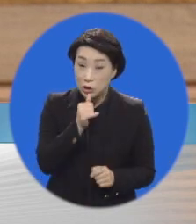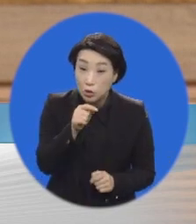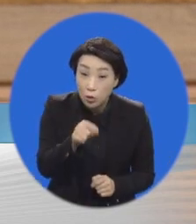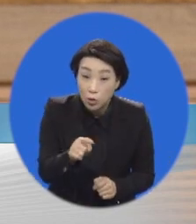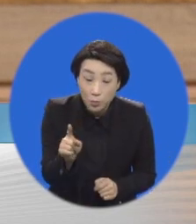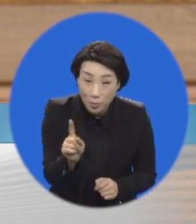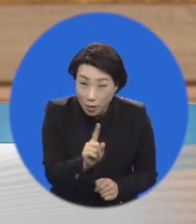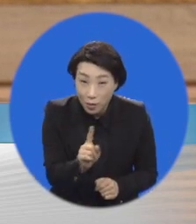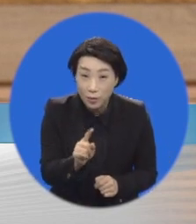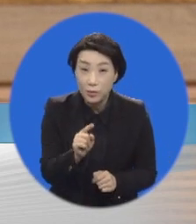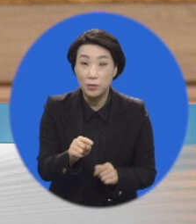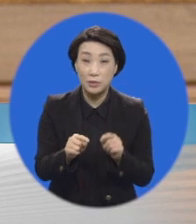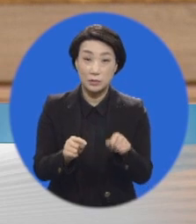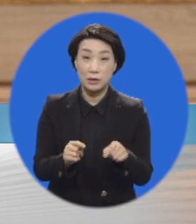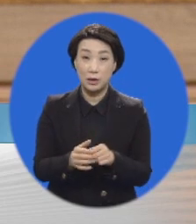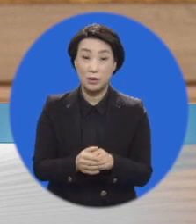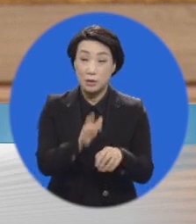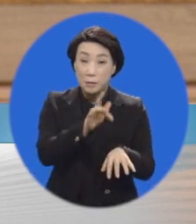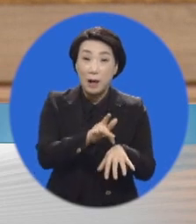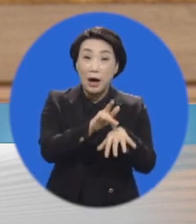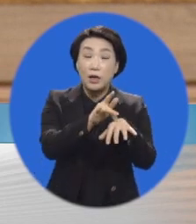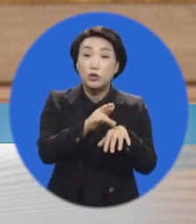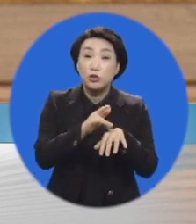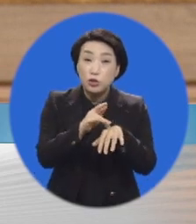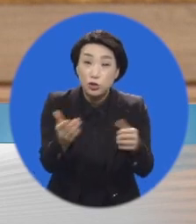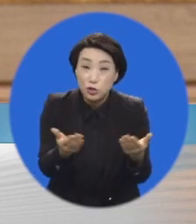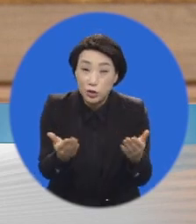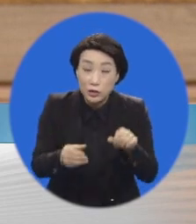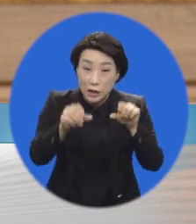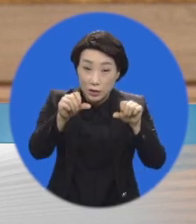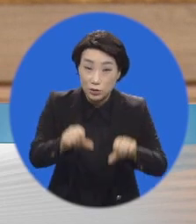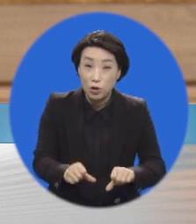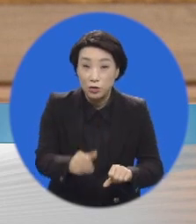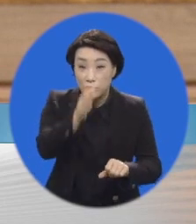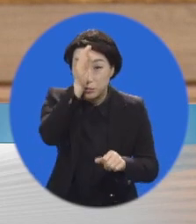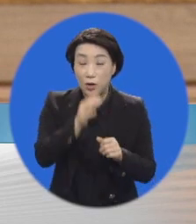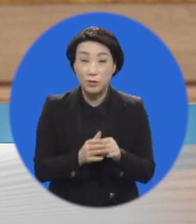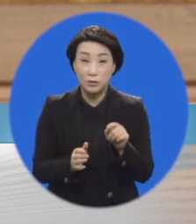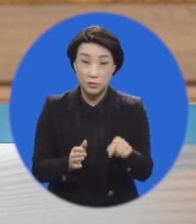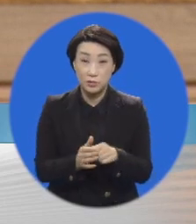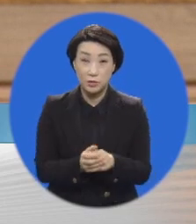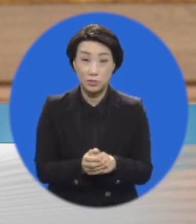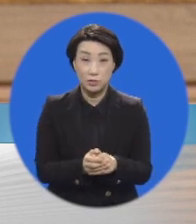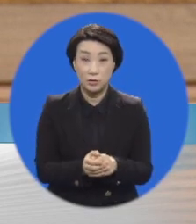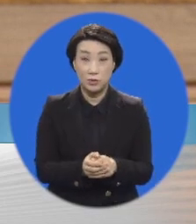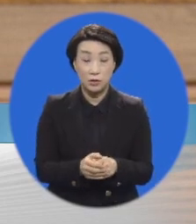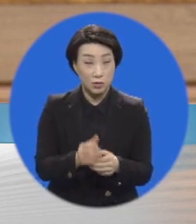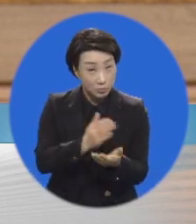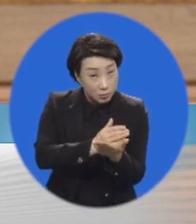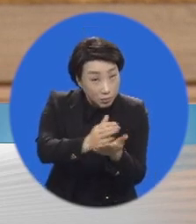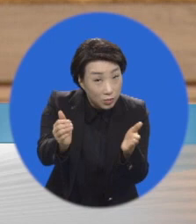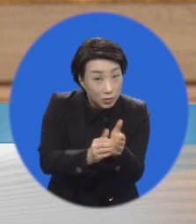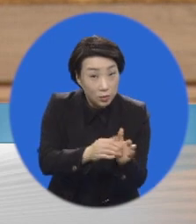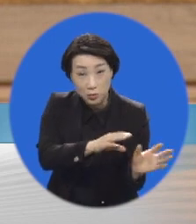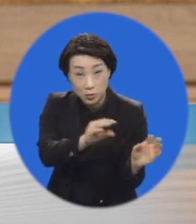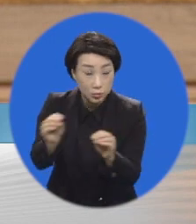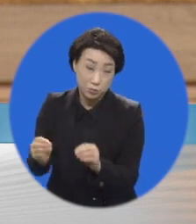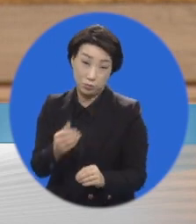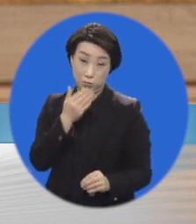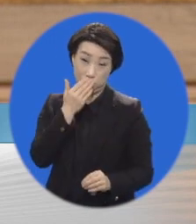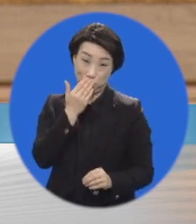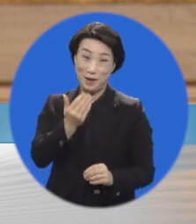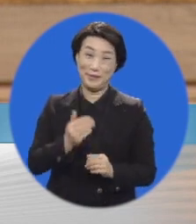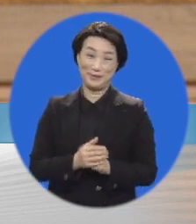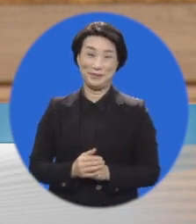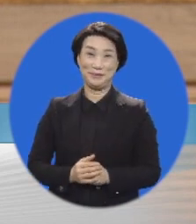있는 헛된 마귀 사단 귀신 저주 질병을 멸하고 없게도